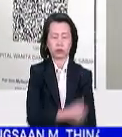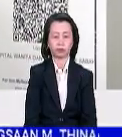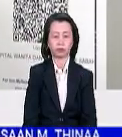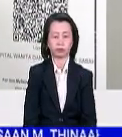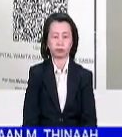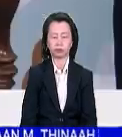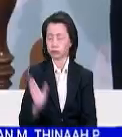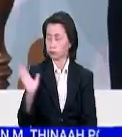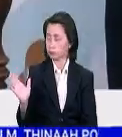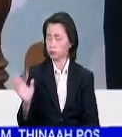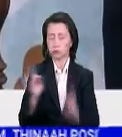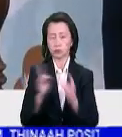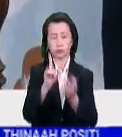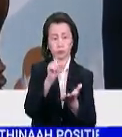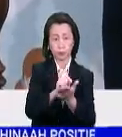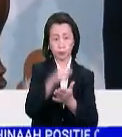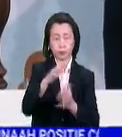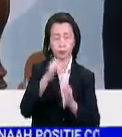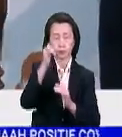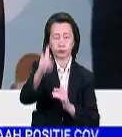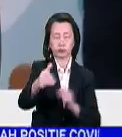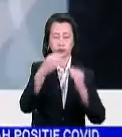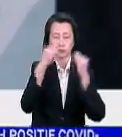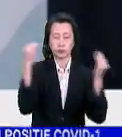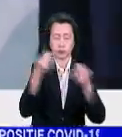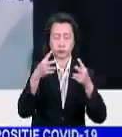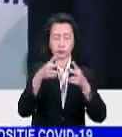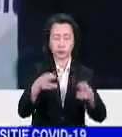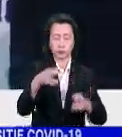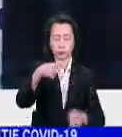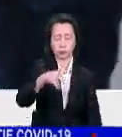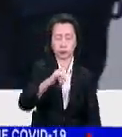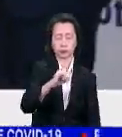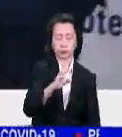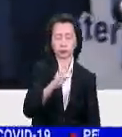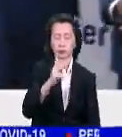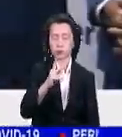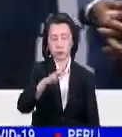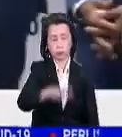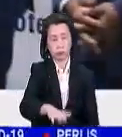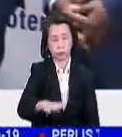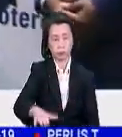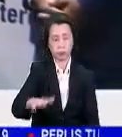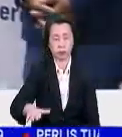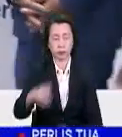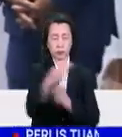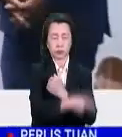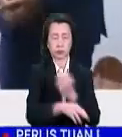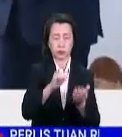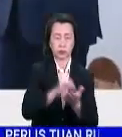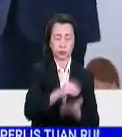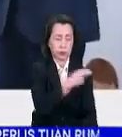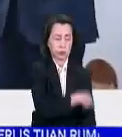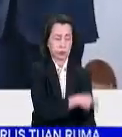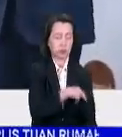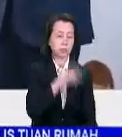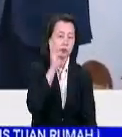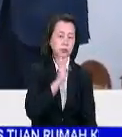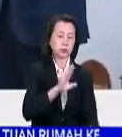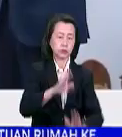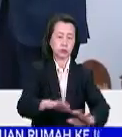beliau ditemui media selepas menghadiri Majlis pelancaran by Kids peringkat negeri di Hospital wanita dan